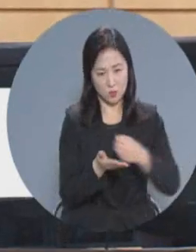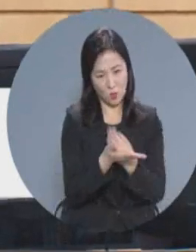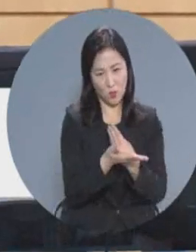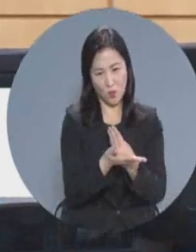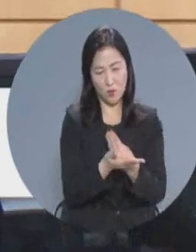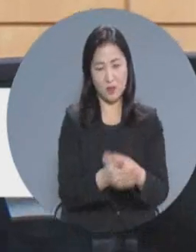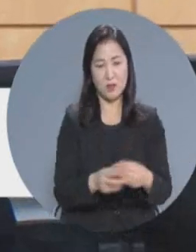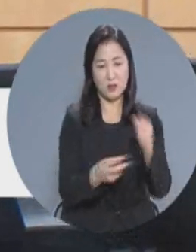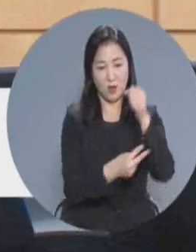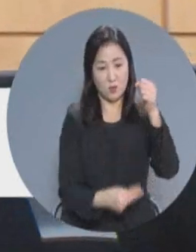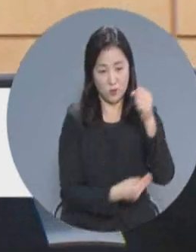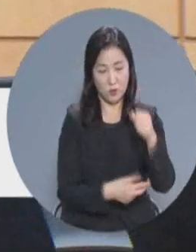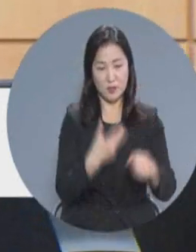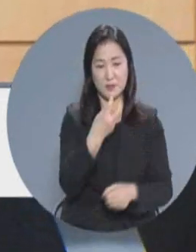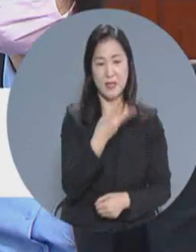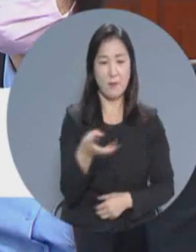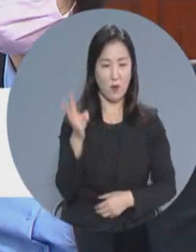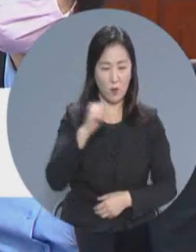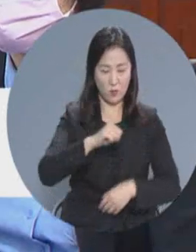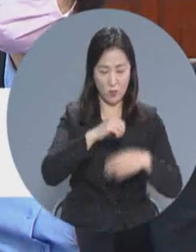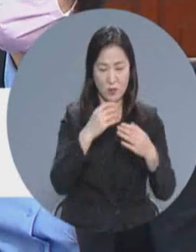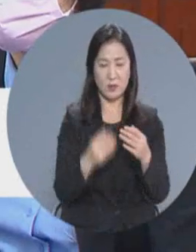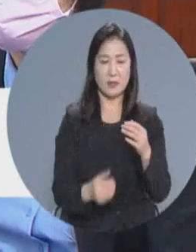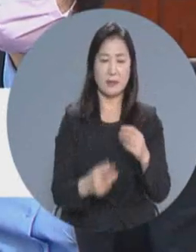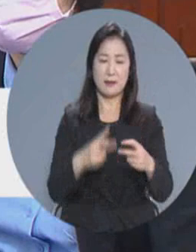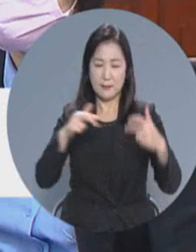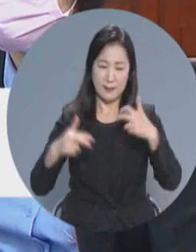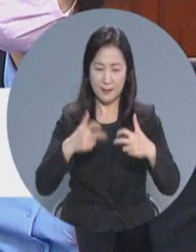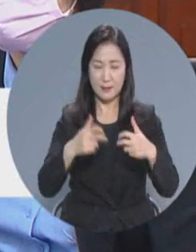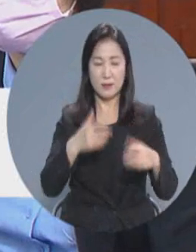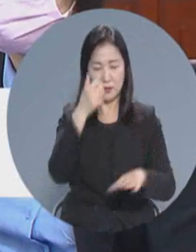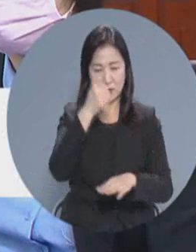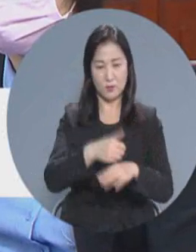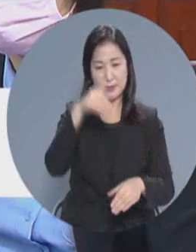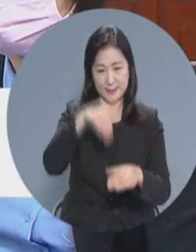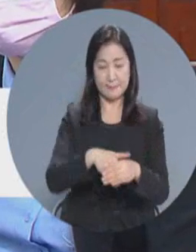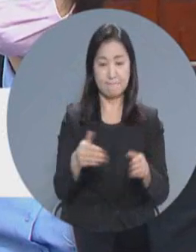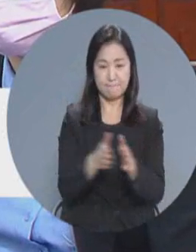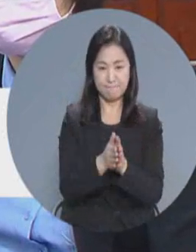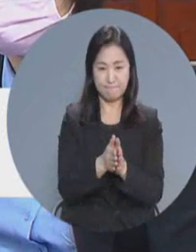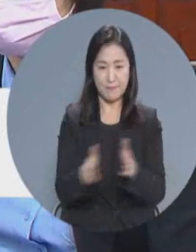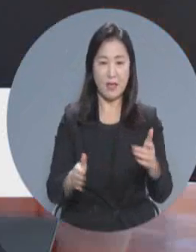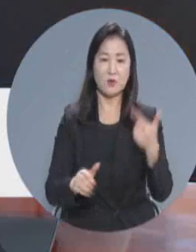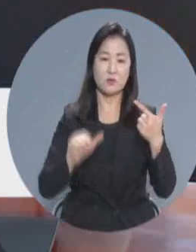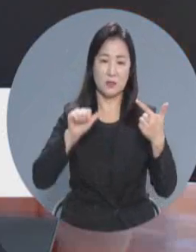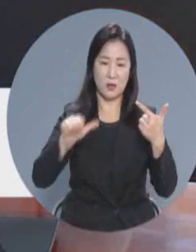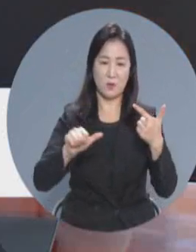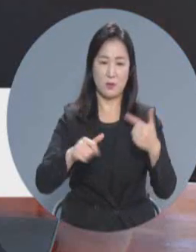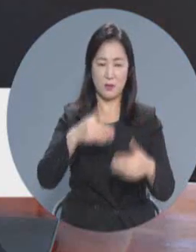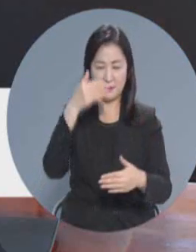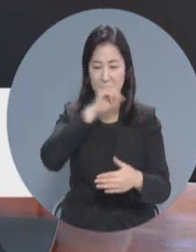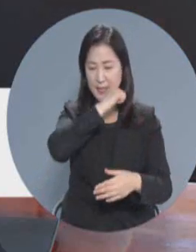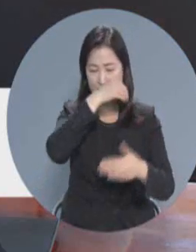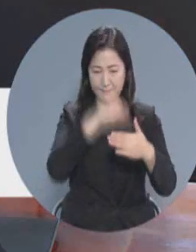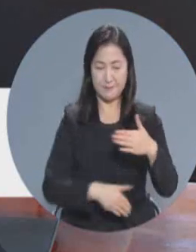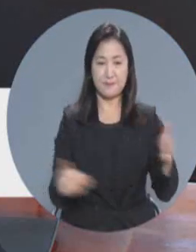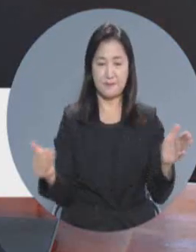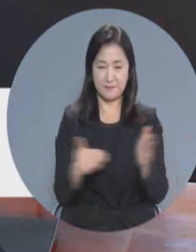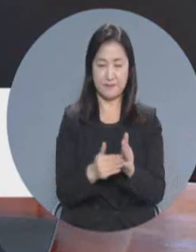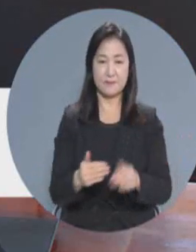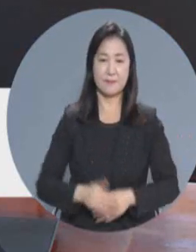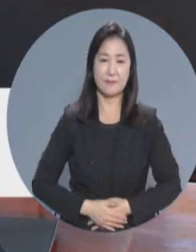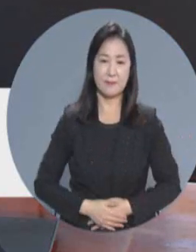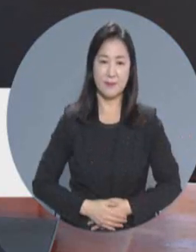예산을 팽팽한 찬반 논란 끝에 표결에 붙여 6-5로 삭감 결정했다고 밝혔습니다. 이에